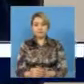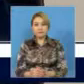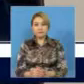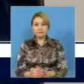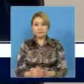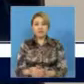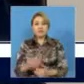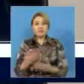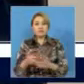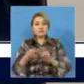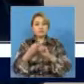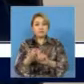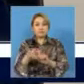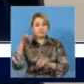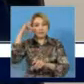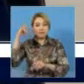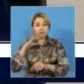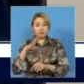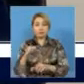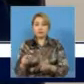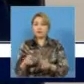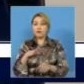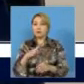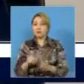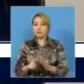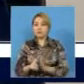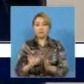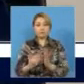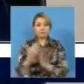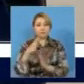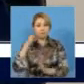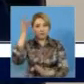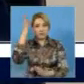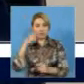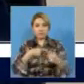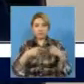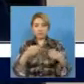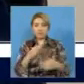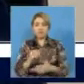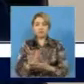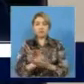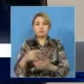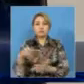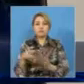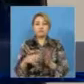С обретением независимости Казахстан на государственном уровне принял меры по увековечиванию памяти жертв массовых репрессий